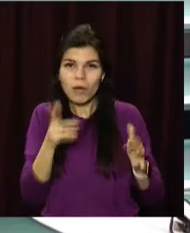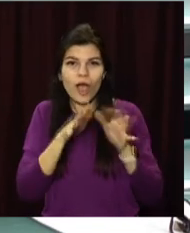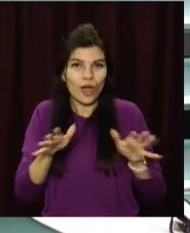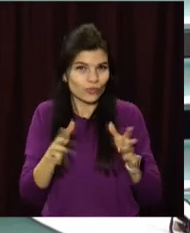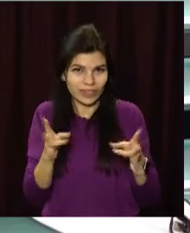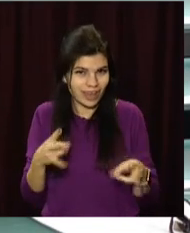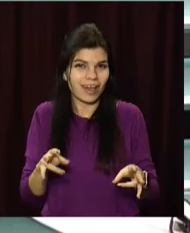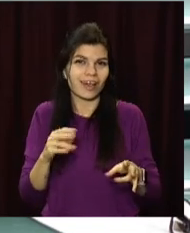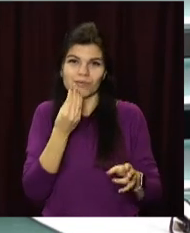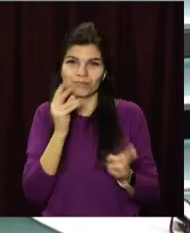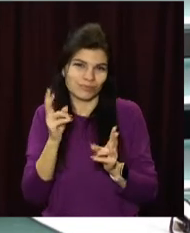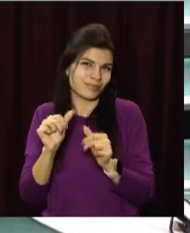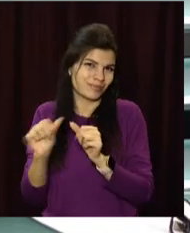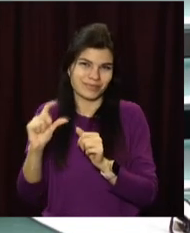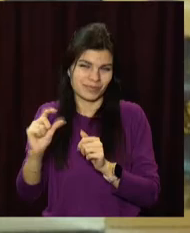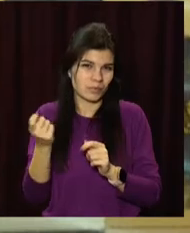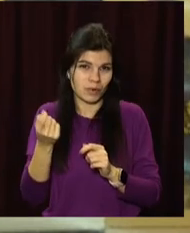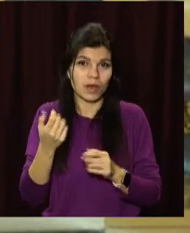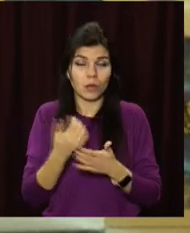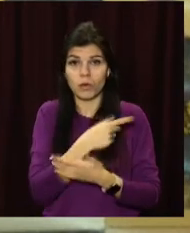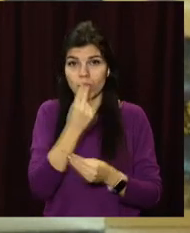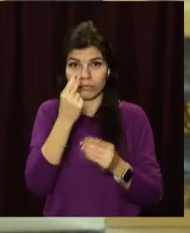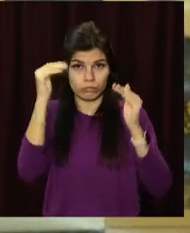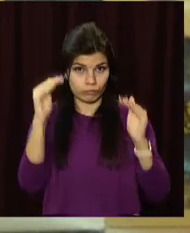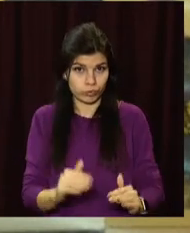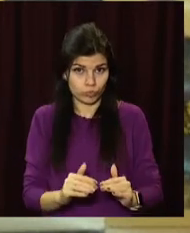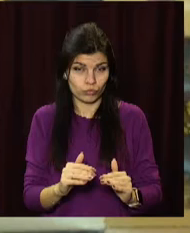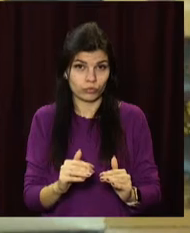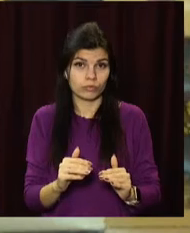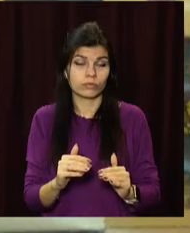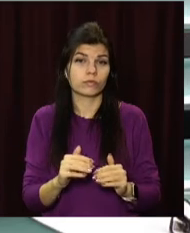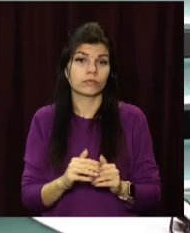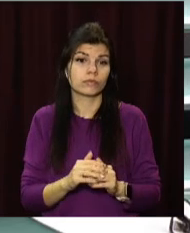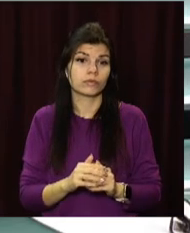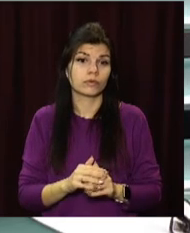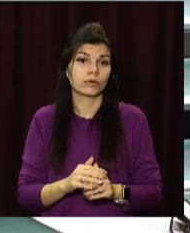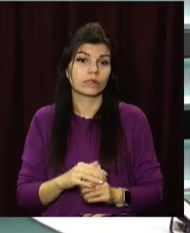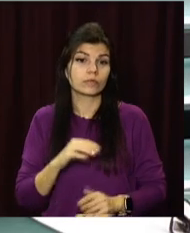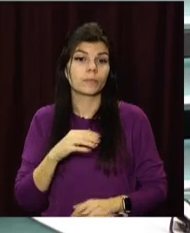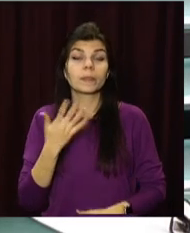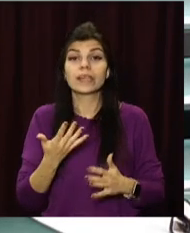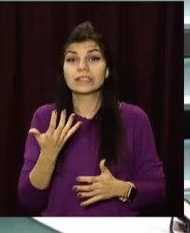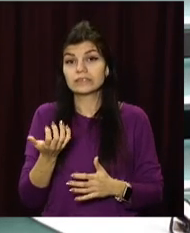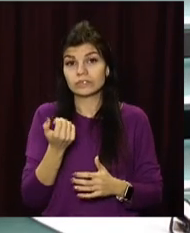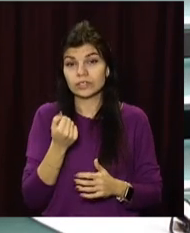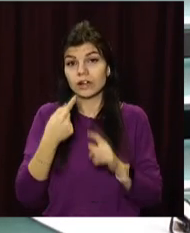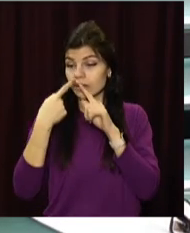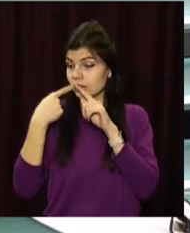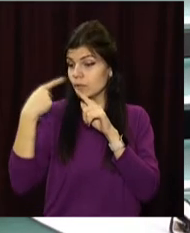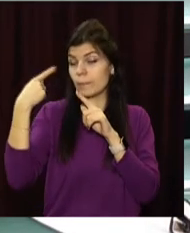тому його ціна падає ринково відповідно до попиту, який є. Якщо взяти виключно минулий